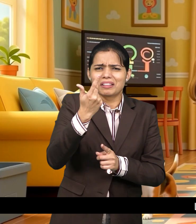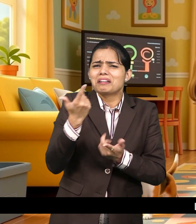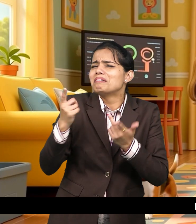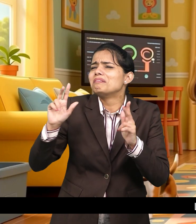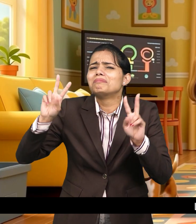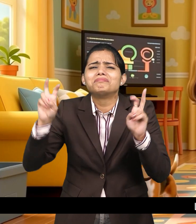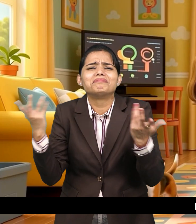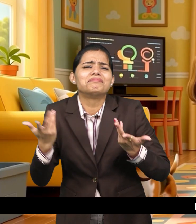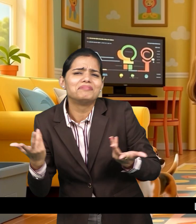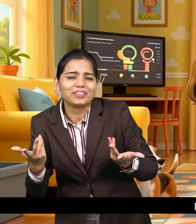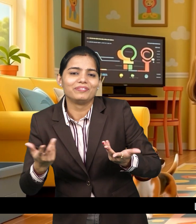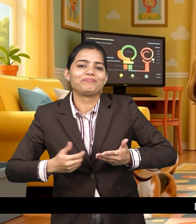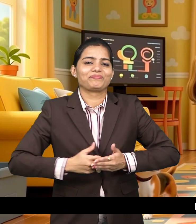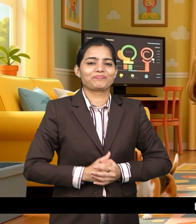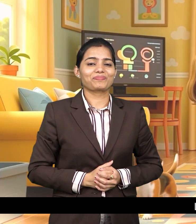பச்சேட்டா என்ன?